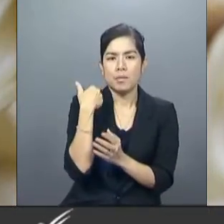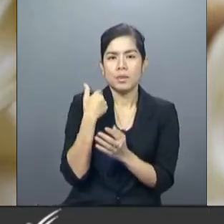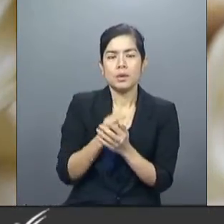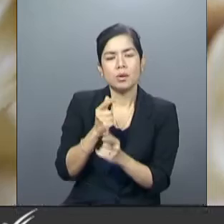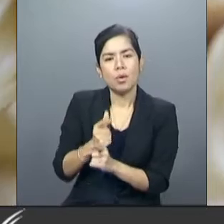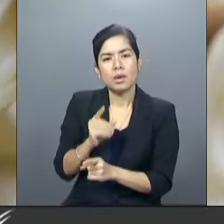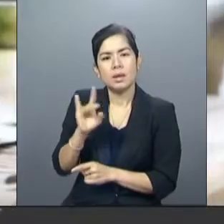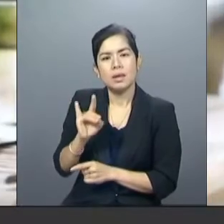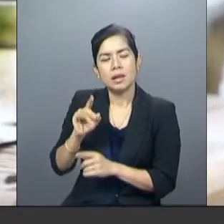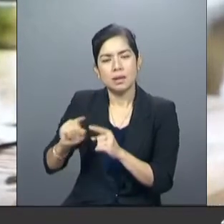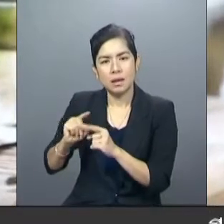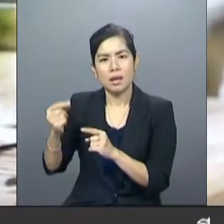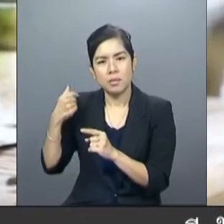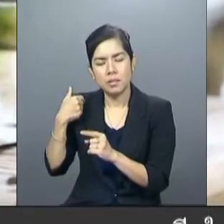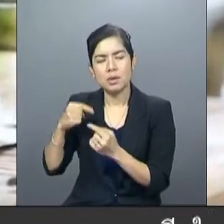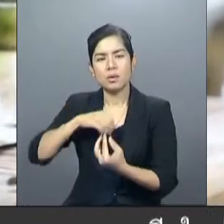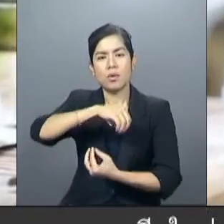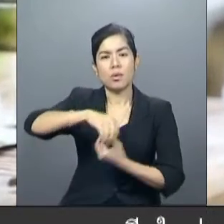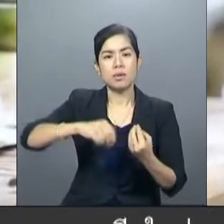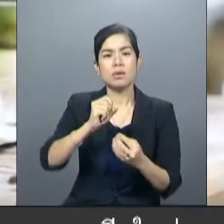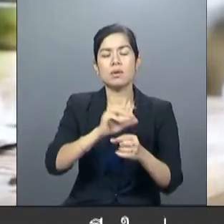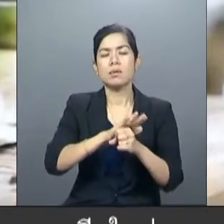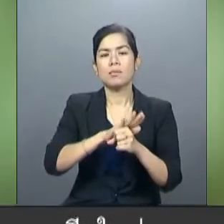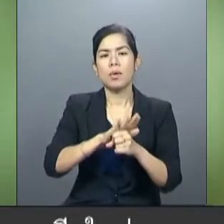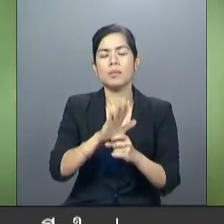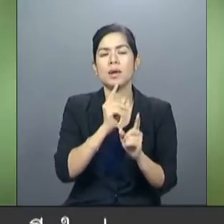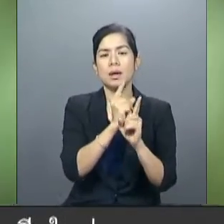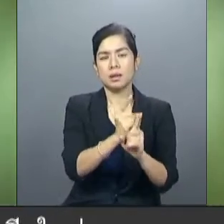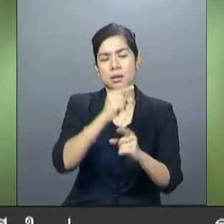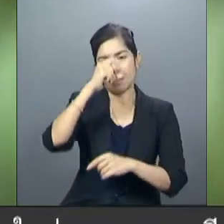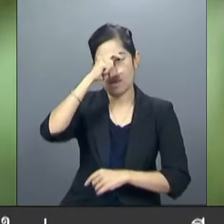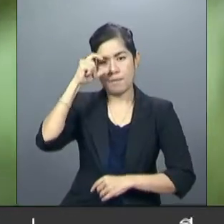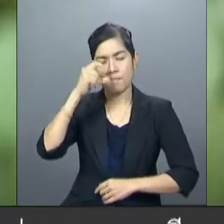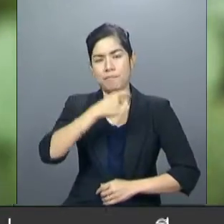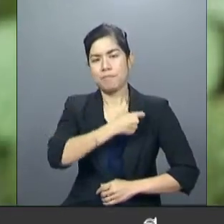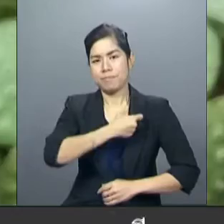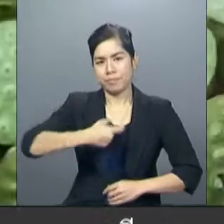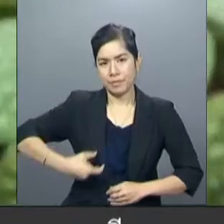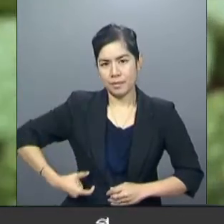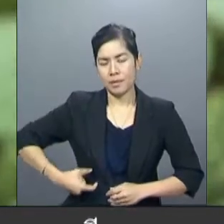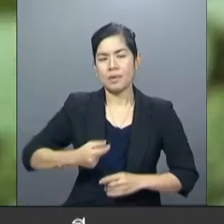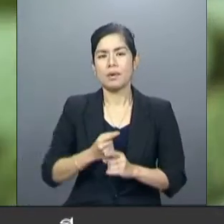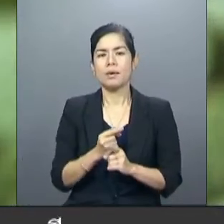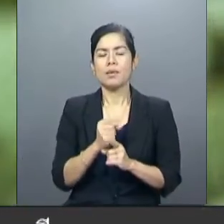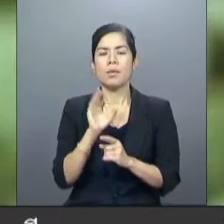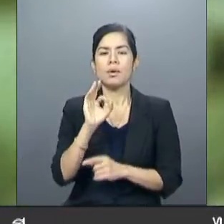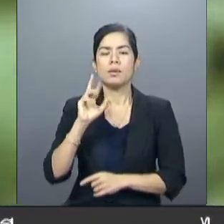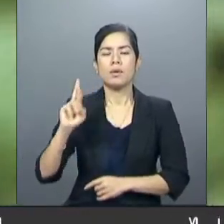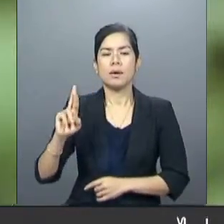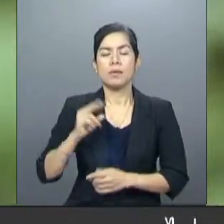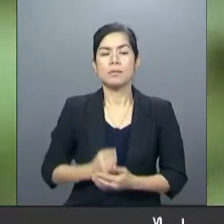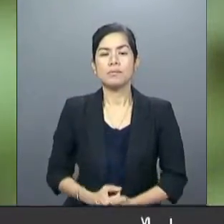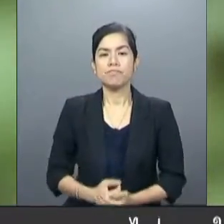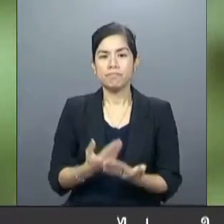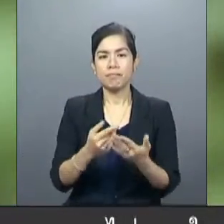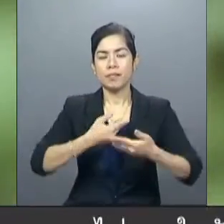ยึดหลักเศรษฐกิจพอเพียงตามแนวพระราชดำริของพระบาทสมเด็จพระเจ้าอยู่หัวรัชกาลที่9ตลาดป่